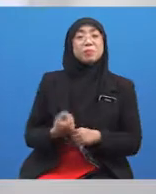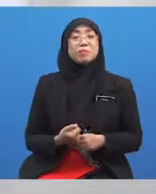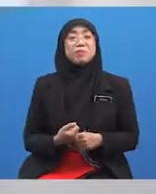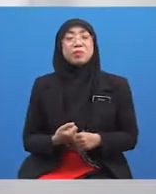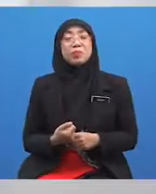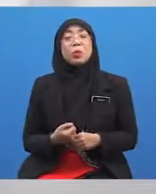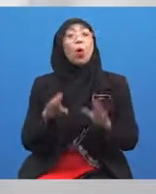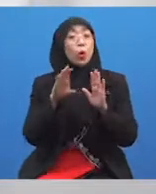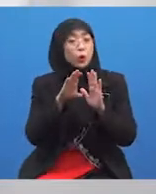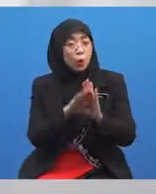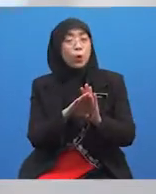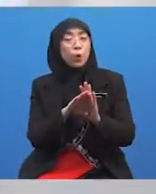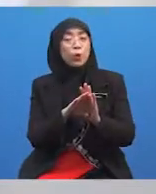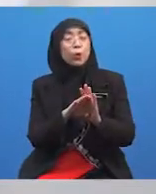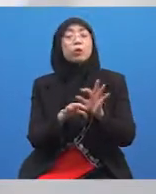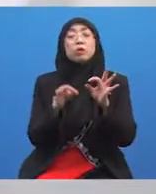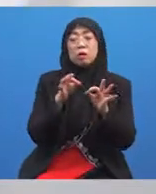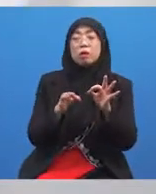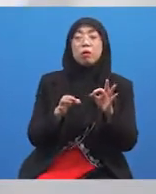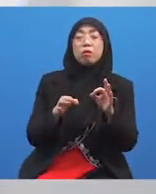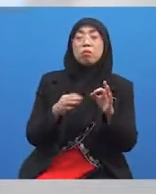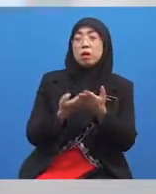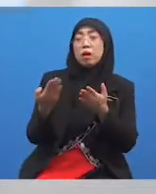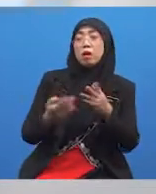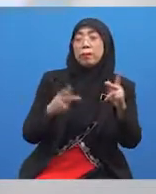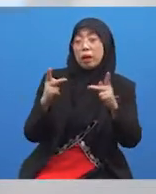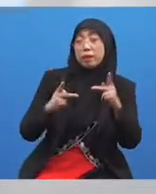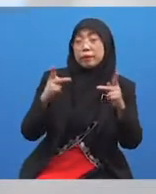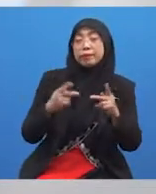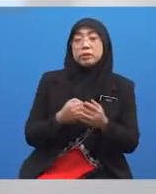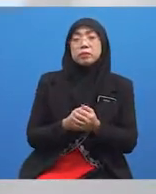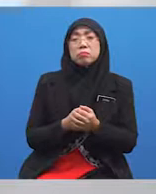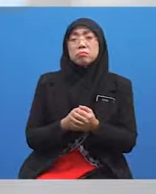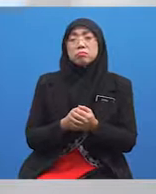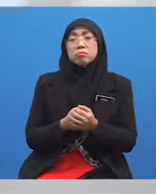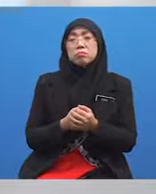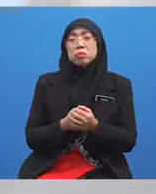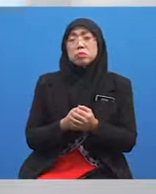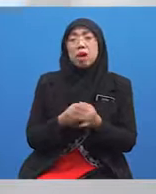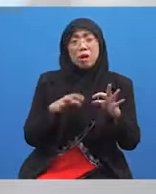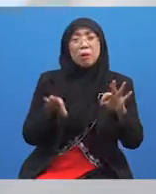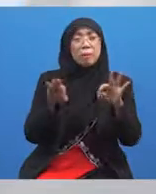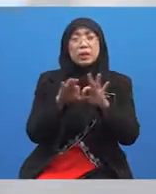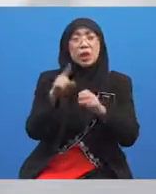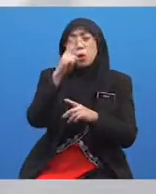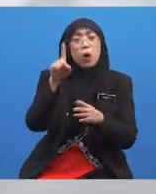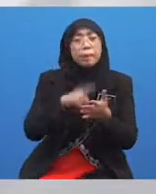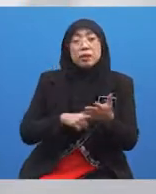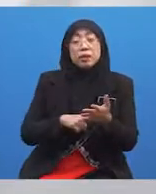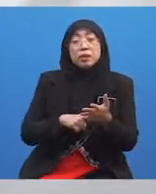ya, pelanggan mula hendak membeli sebuah kereta kerana satu keperluan untuk pergi bekerja atau juga faktor